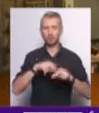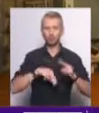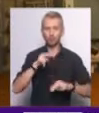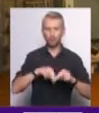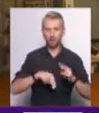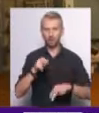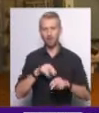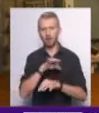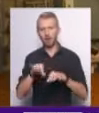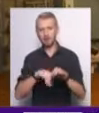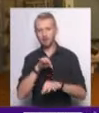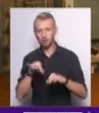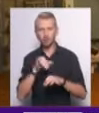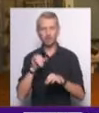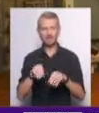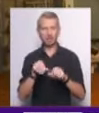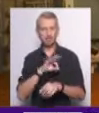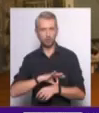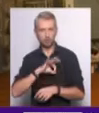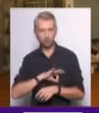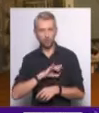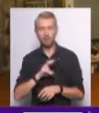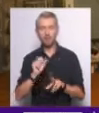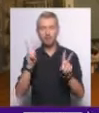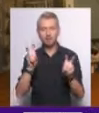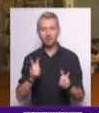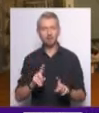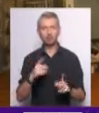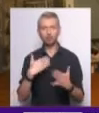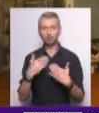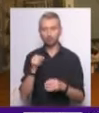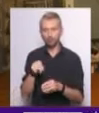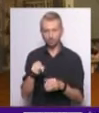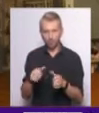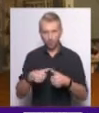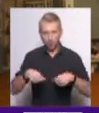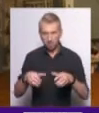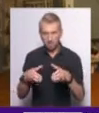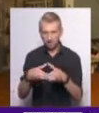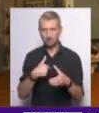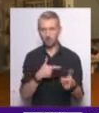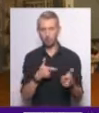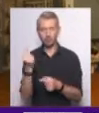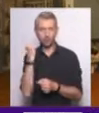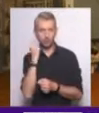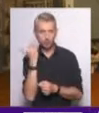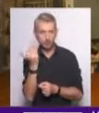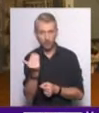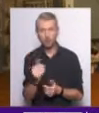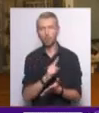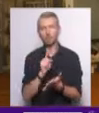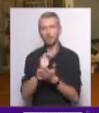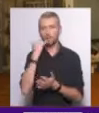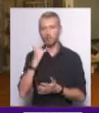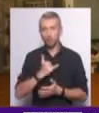та землекористування. Тож, будь ласка, на теми, які стосуються цієї комісії, ми готові почути кожного з вас. Обов'язково долучайтеся.